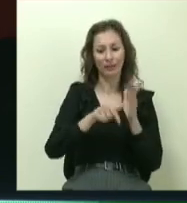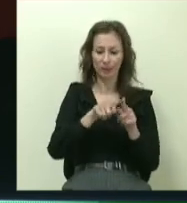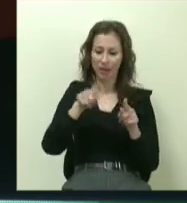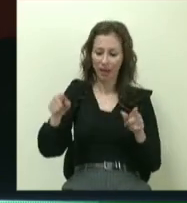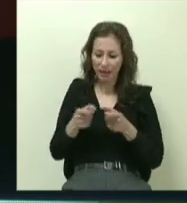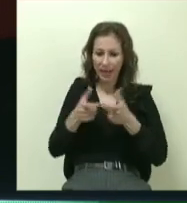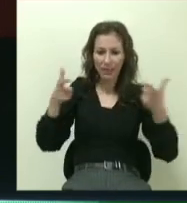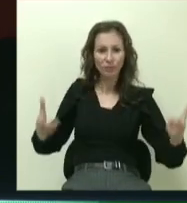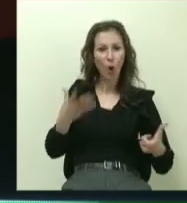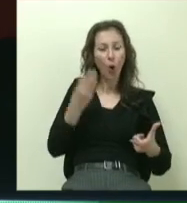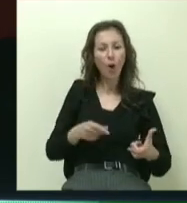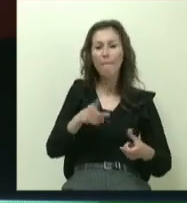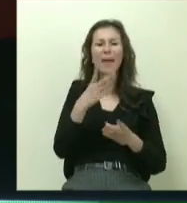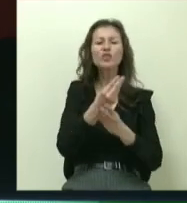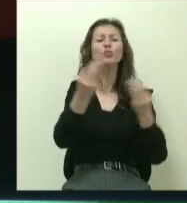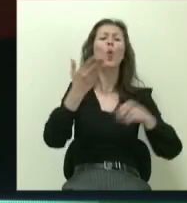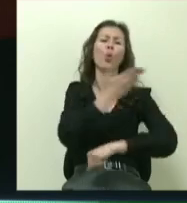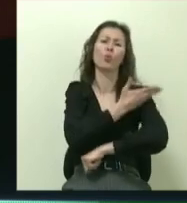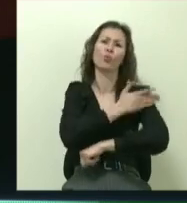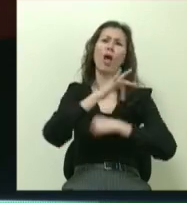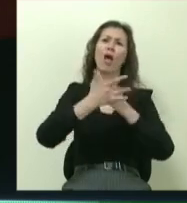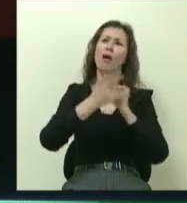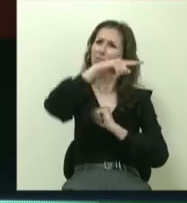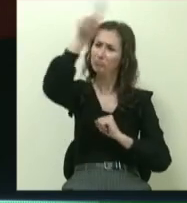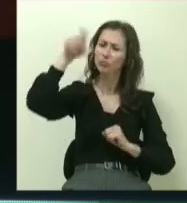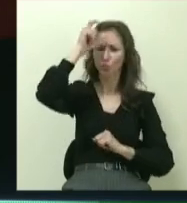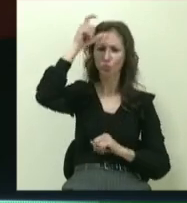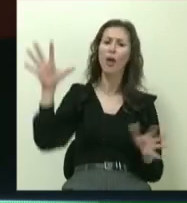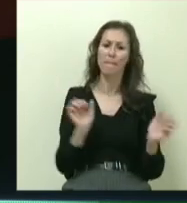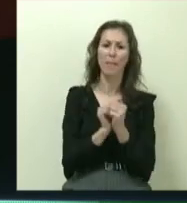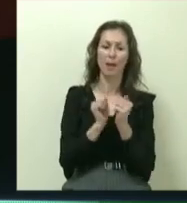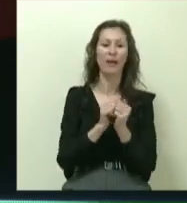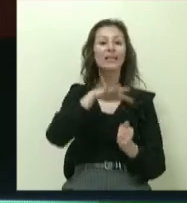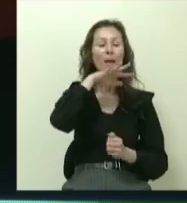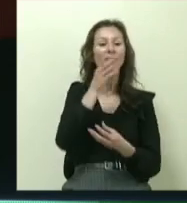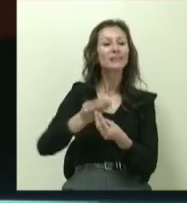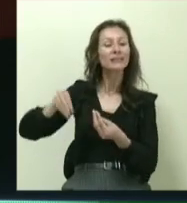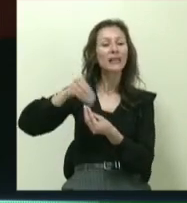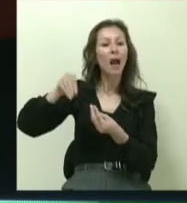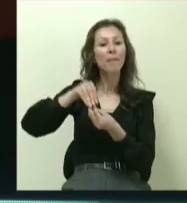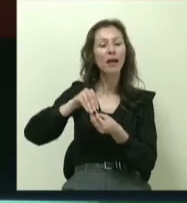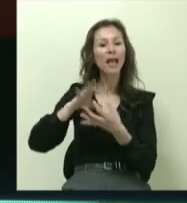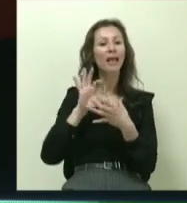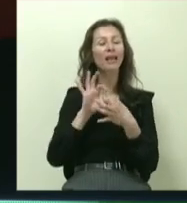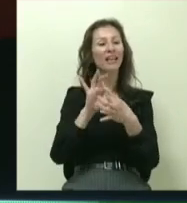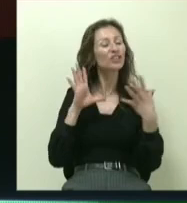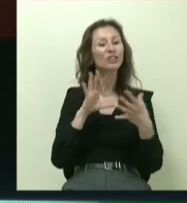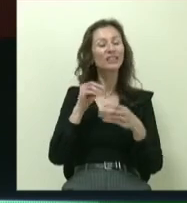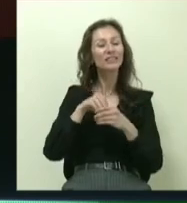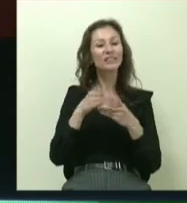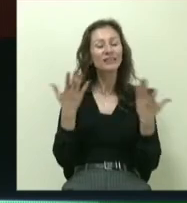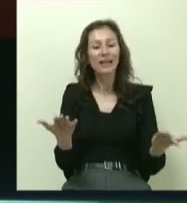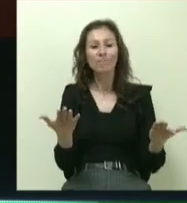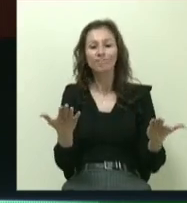Gelişmekte olan pek çok ülkede Türkiye'de dahil olmak üzere yabancı sermaye ile ilişki oldukça inişli